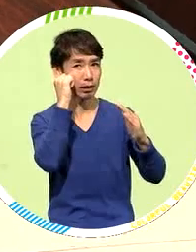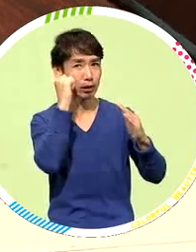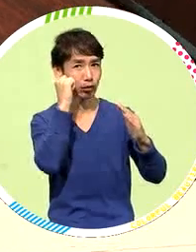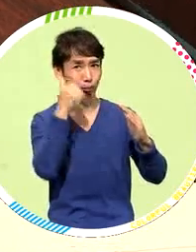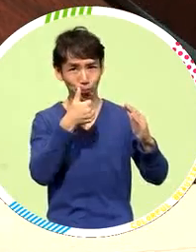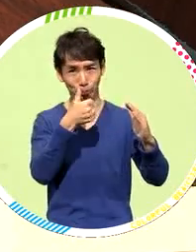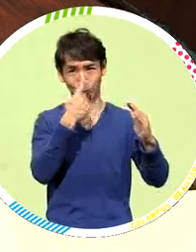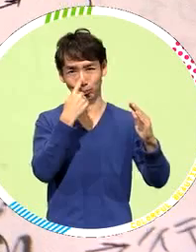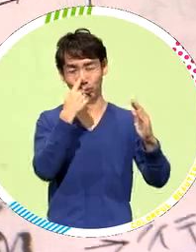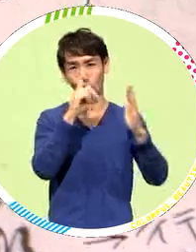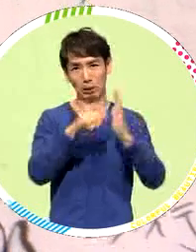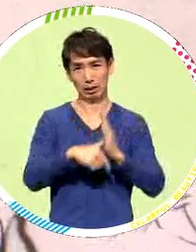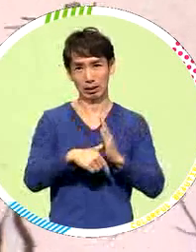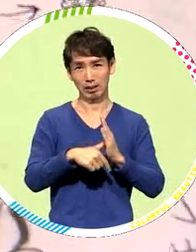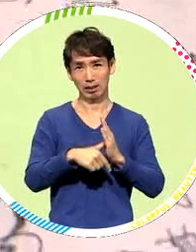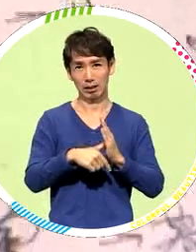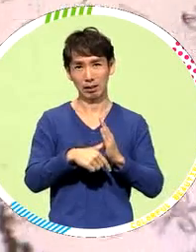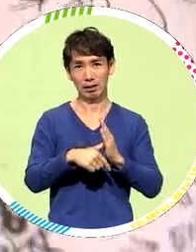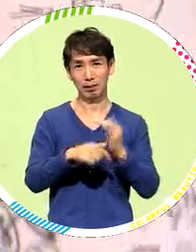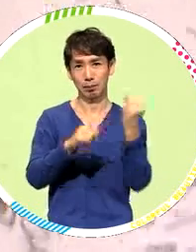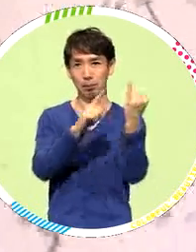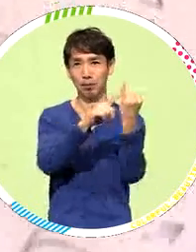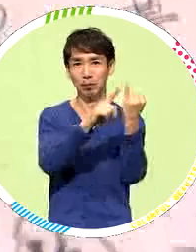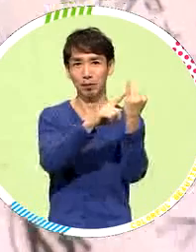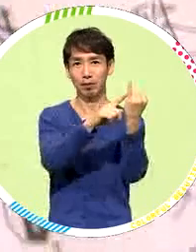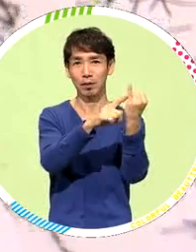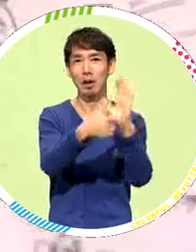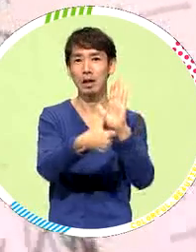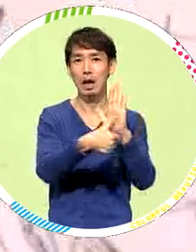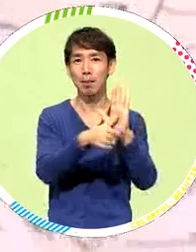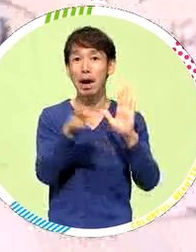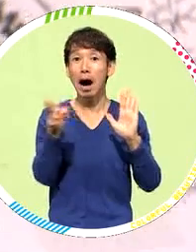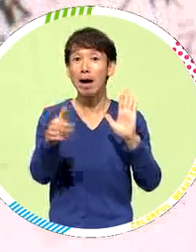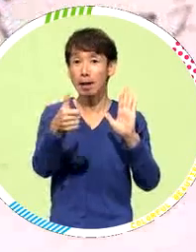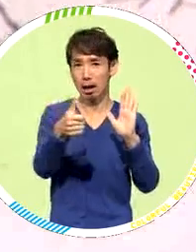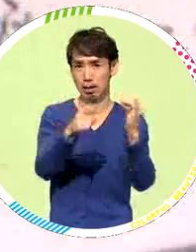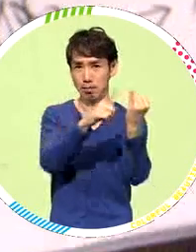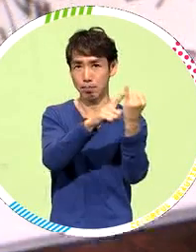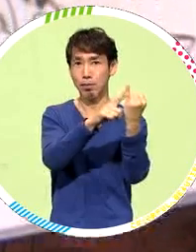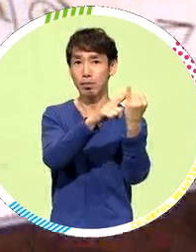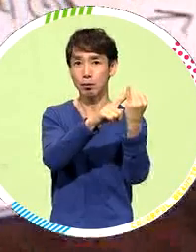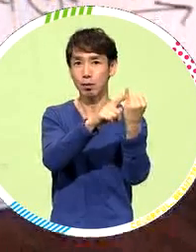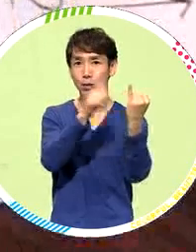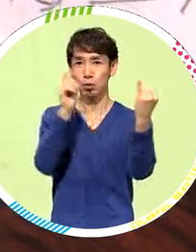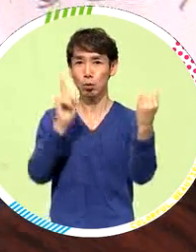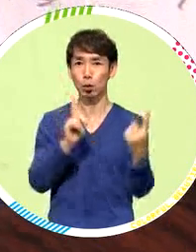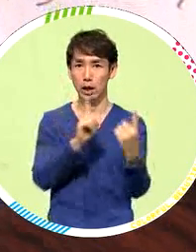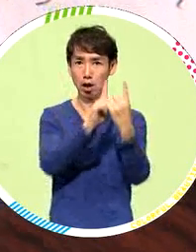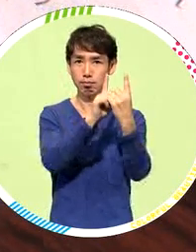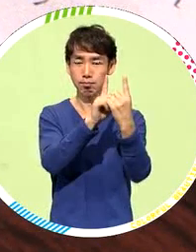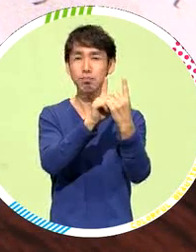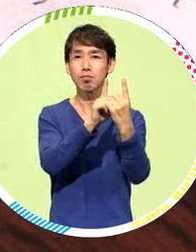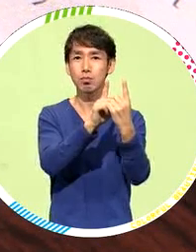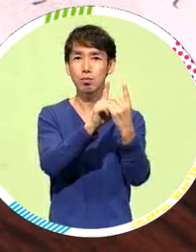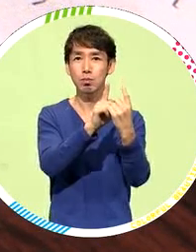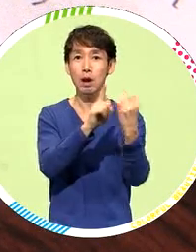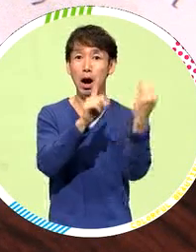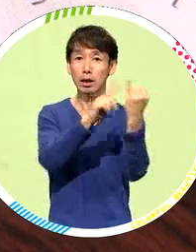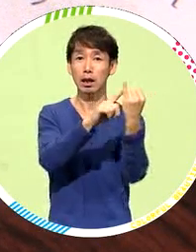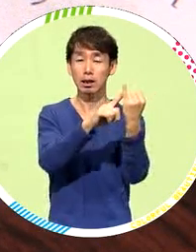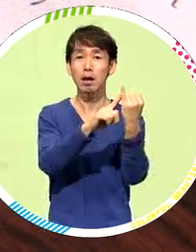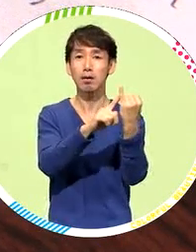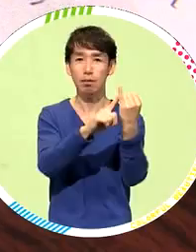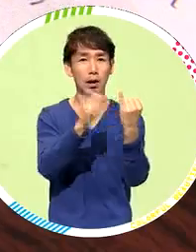に畑さんと出会うわけですよその畑さんは福本屋さん21